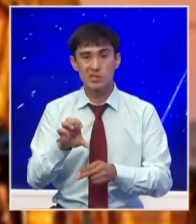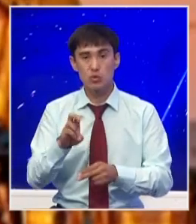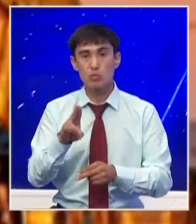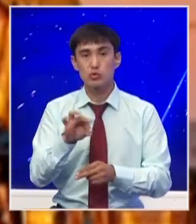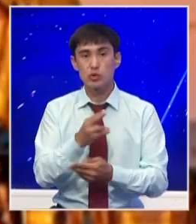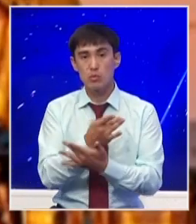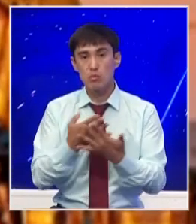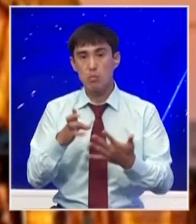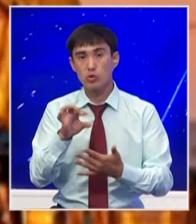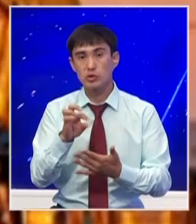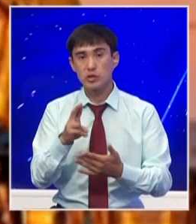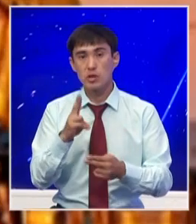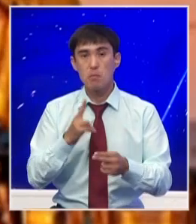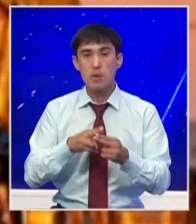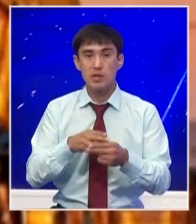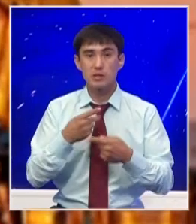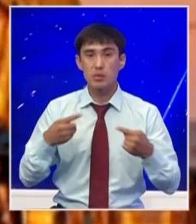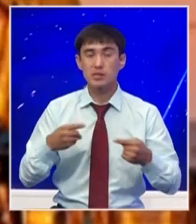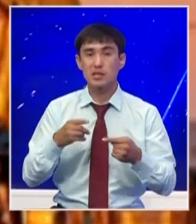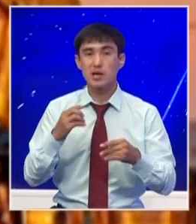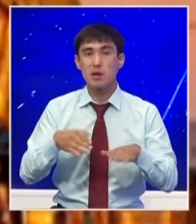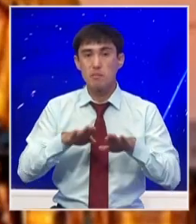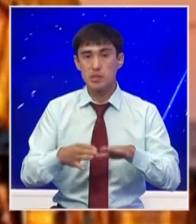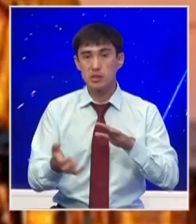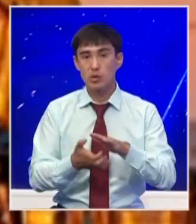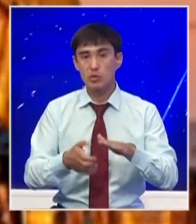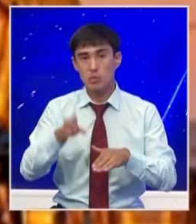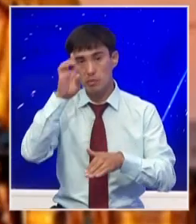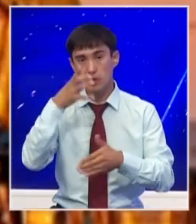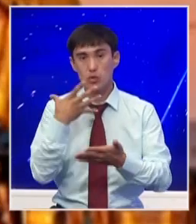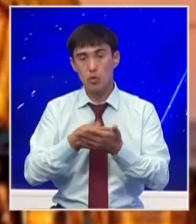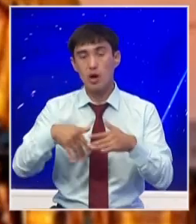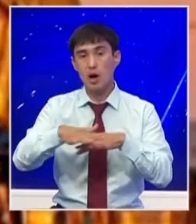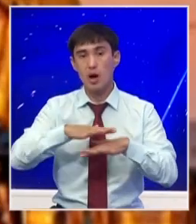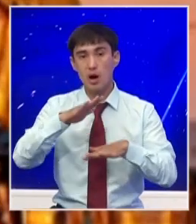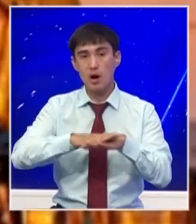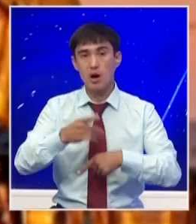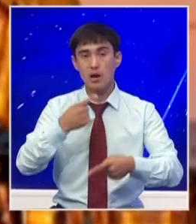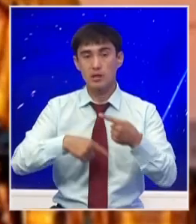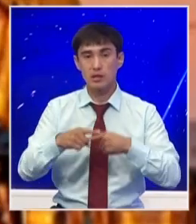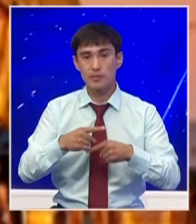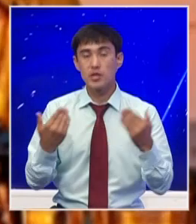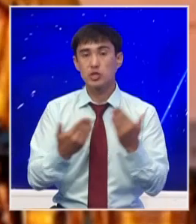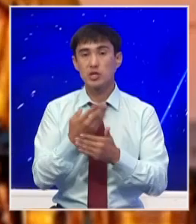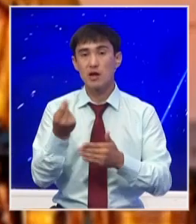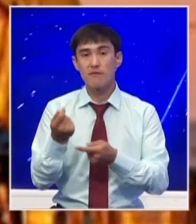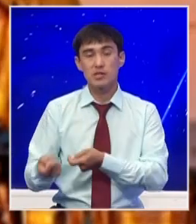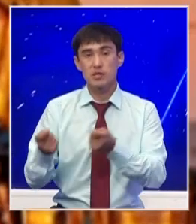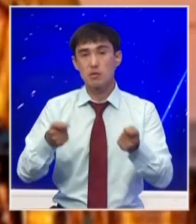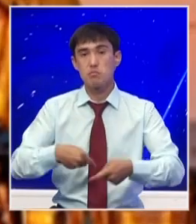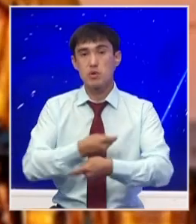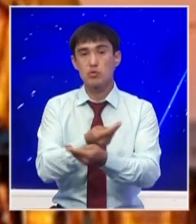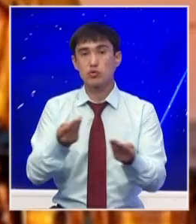бокситтер, полиметалдар және тағы басқа кен орындары мемлекеттік қорға қайтарылды. Олар кейіннен жаңа инвесторларға беру